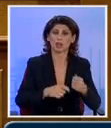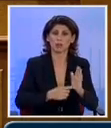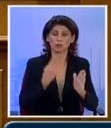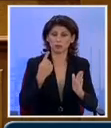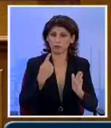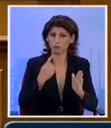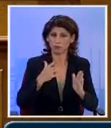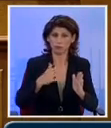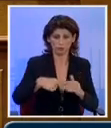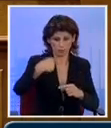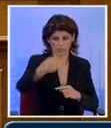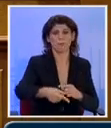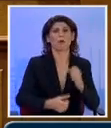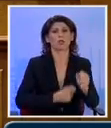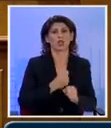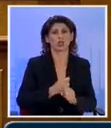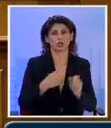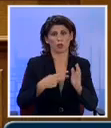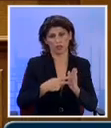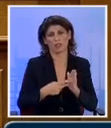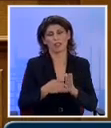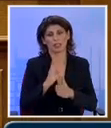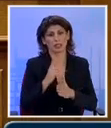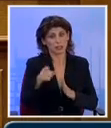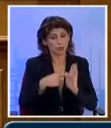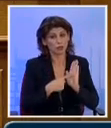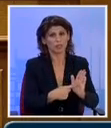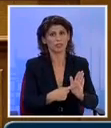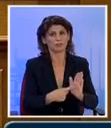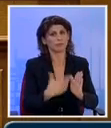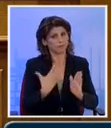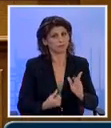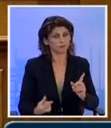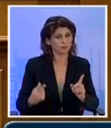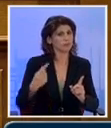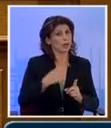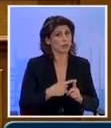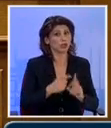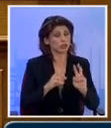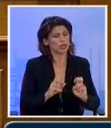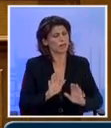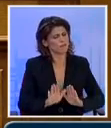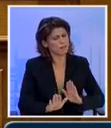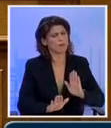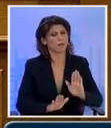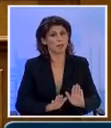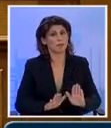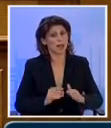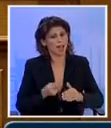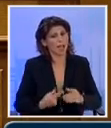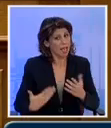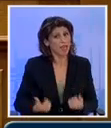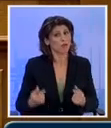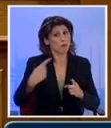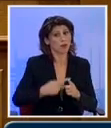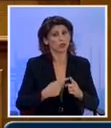φορά την επόμενη χρονιά στο τέλος. Και αυτό θα σηματοδοτεί ότι ανακτούμε πρόσθετο έλεγχο. Βήμα-βήμα. Αλλά ανακτούμε πρόσθετο